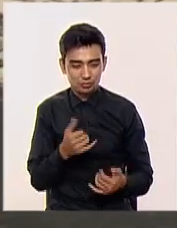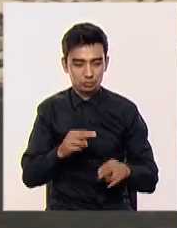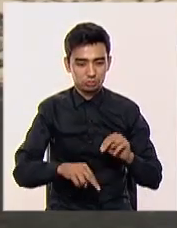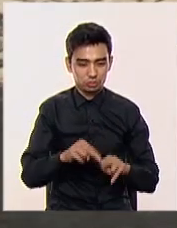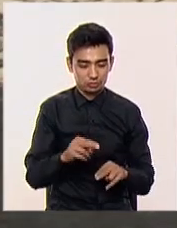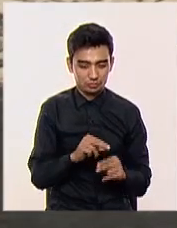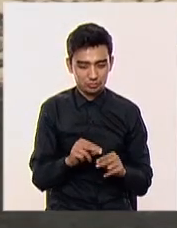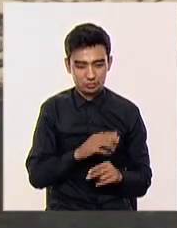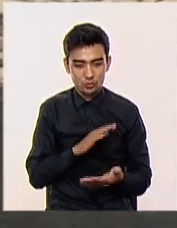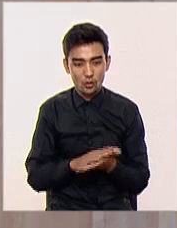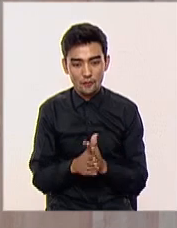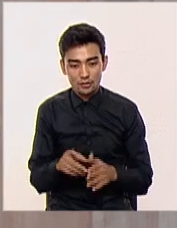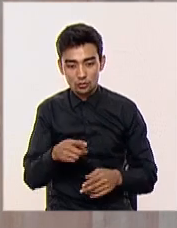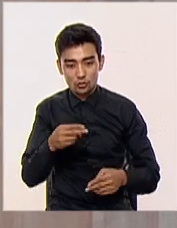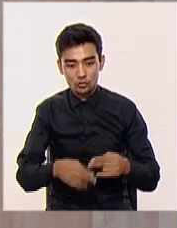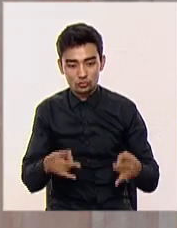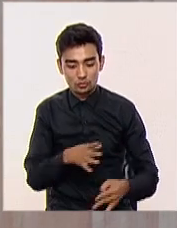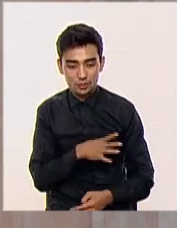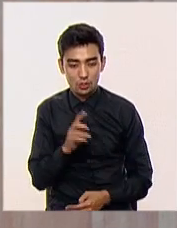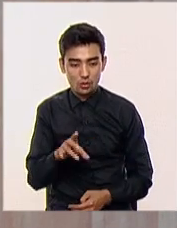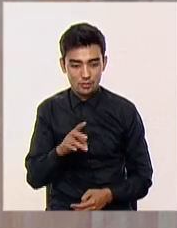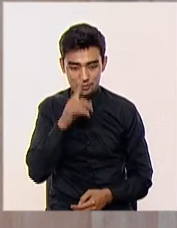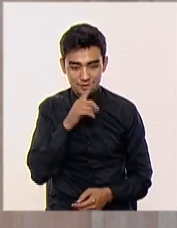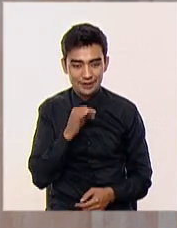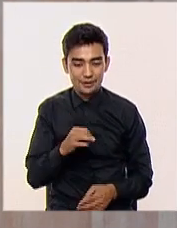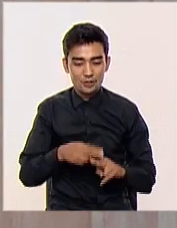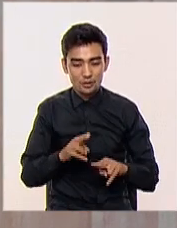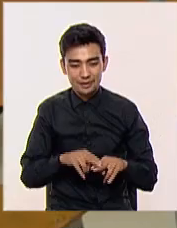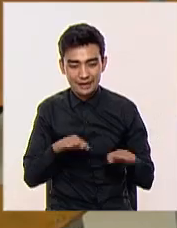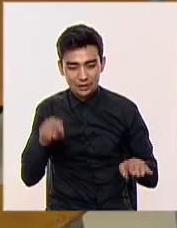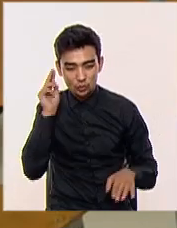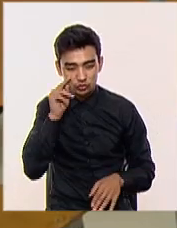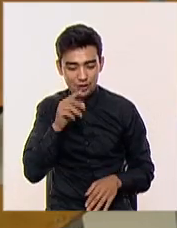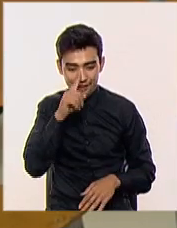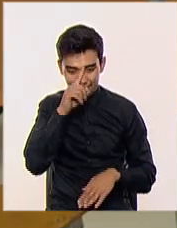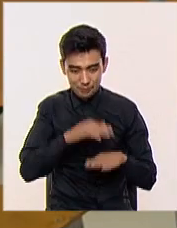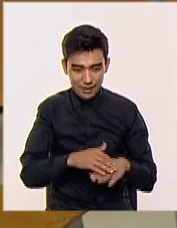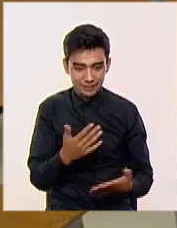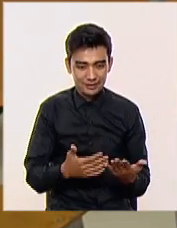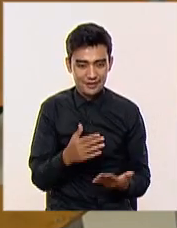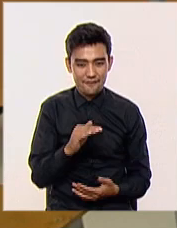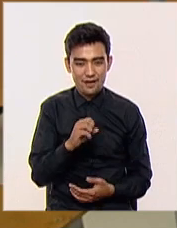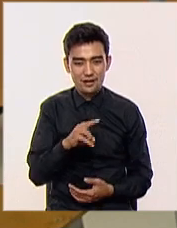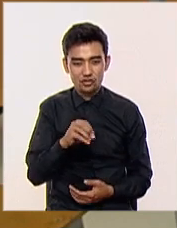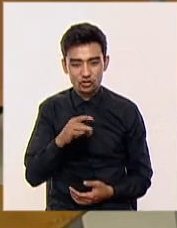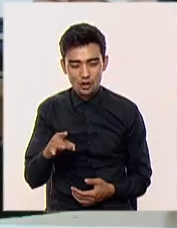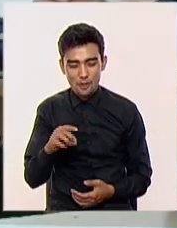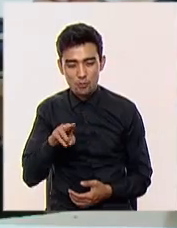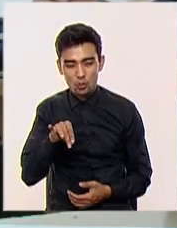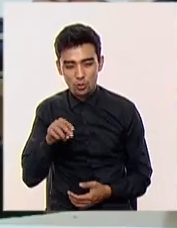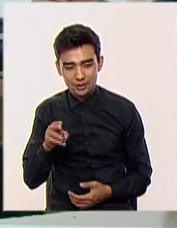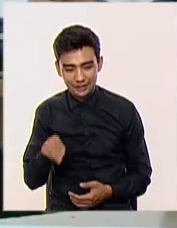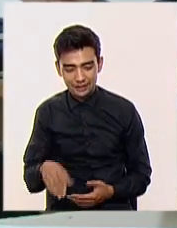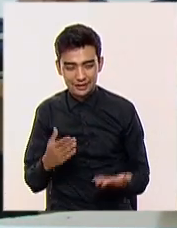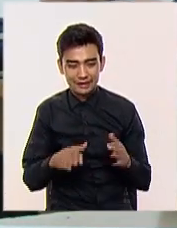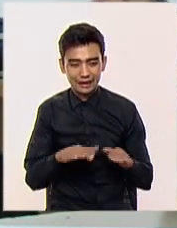договору капитальный ремонт здесь должны закончить в ноябре. Поэтому дети учатся в акимате, в здании фельдшерского акушерского пункта и